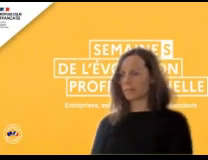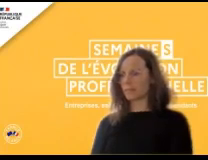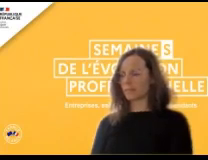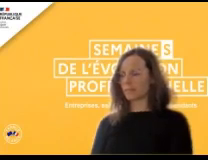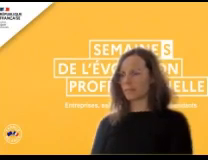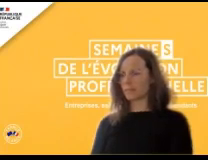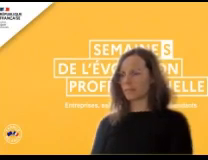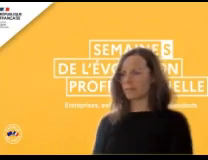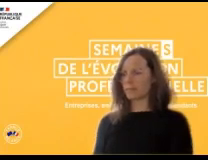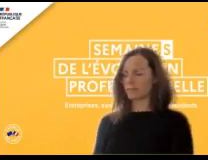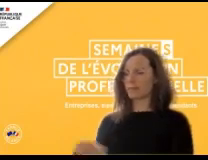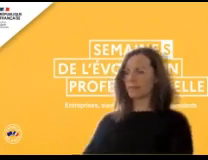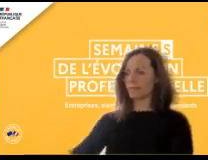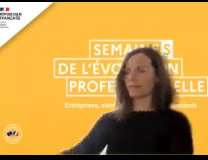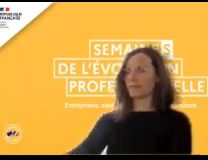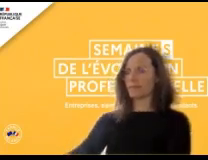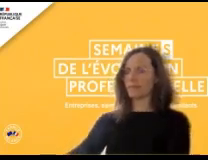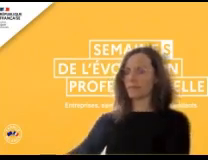bien évidemment. Hein.